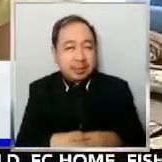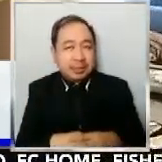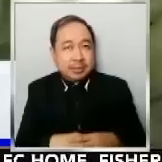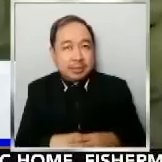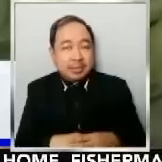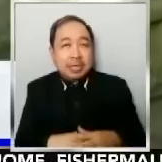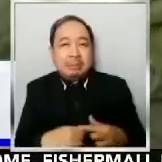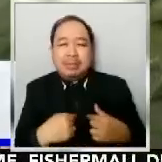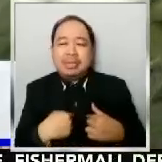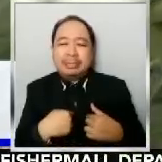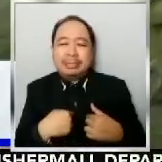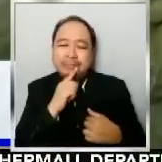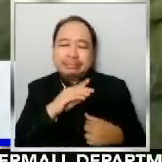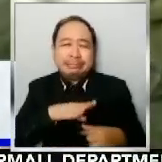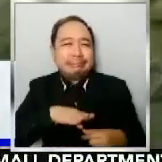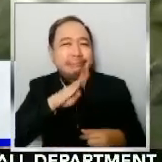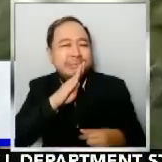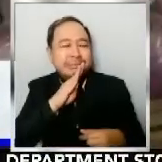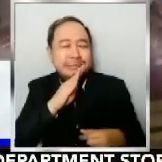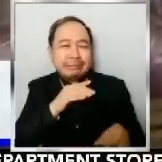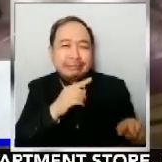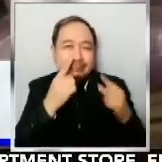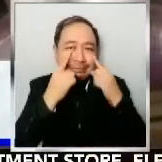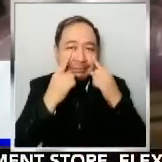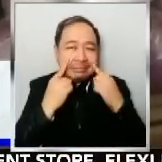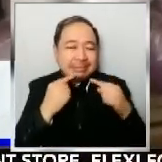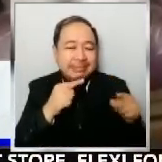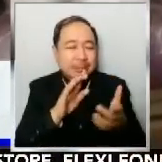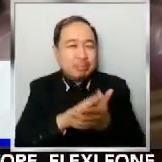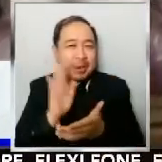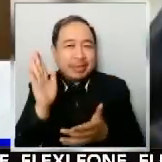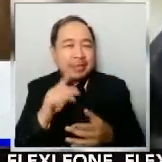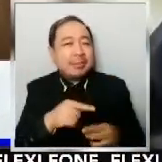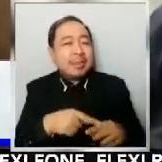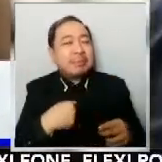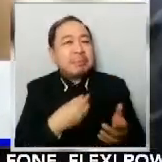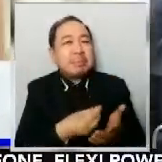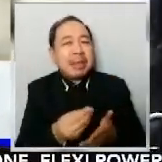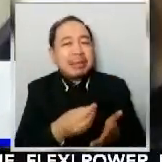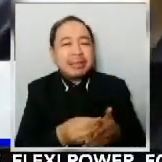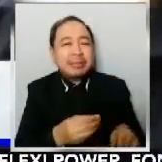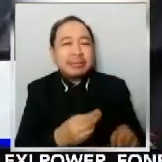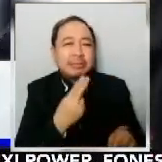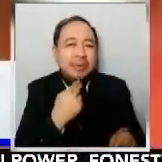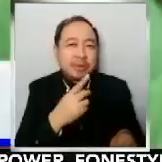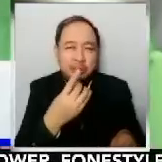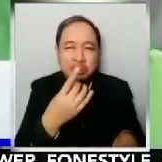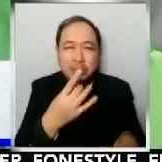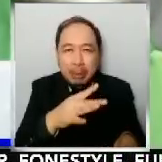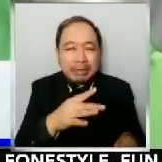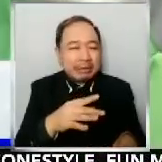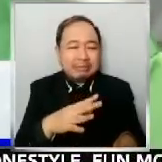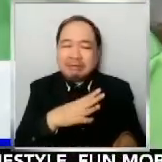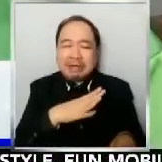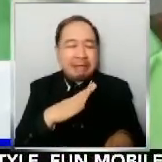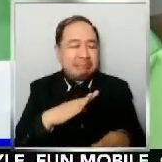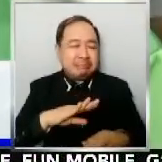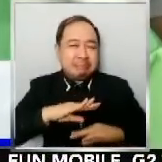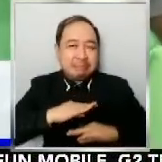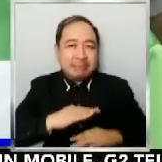niya. Okay. Ano lang mga binibili niya sibuyas? Ganito lang, 20. Pwede na na. Imported to